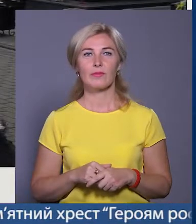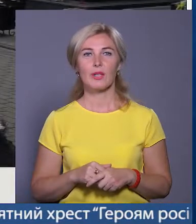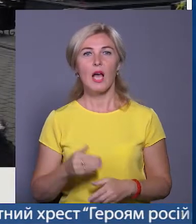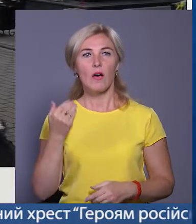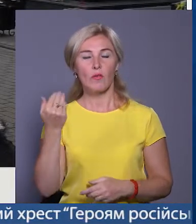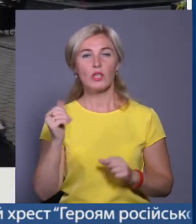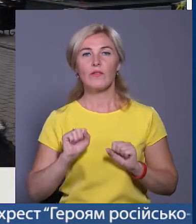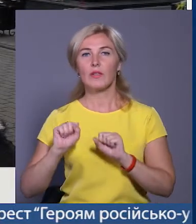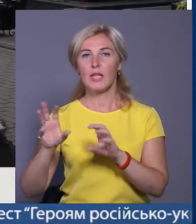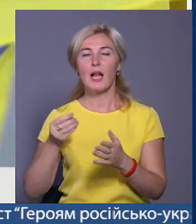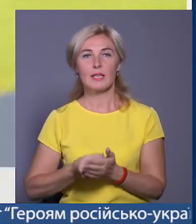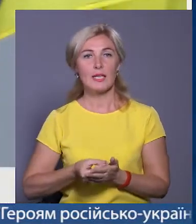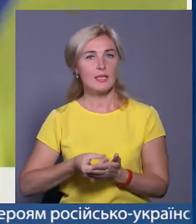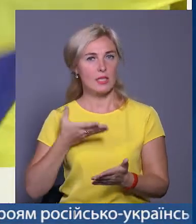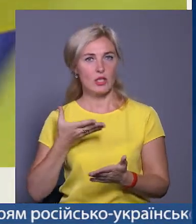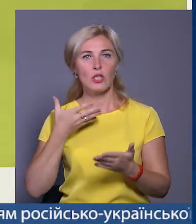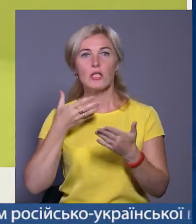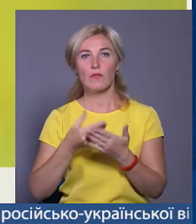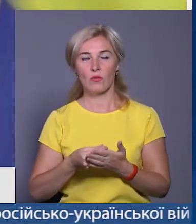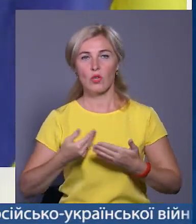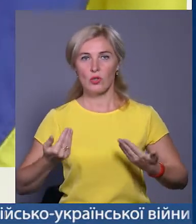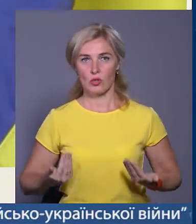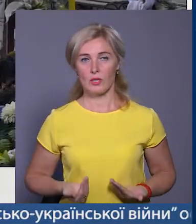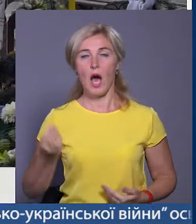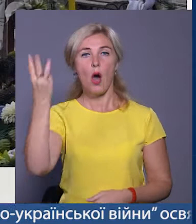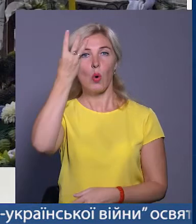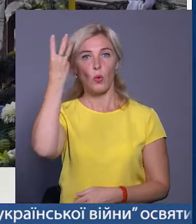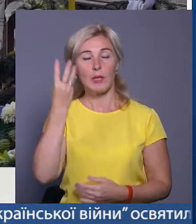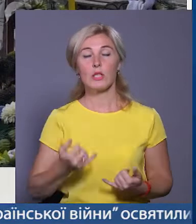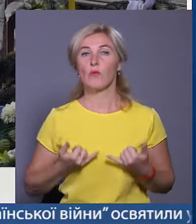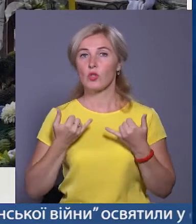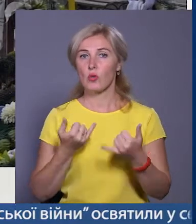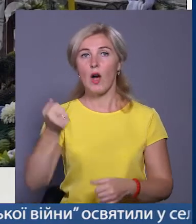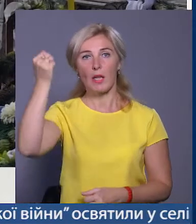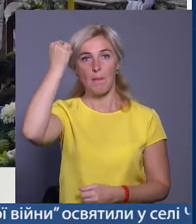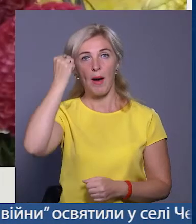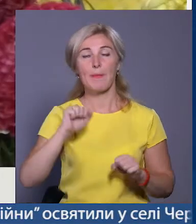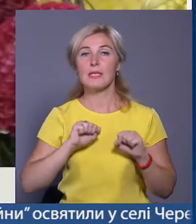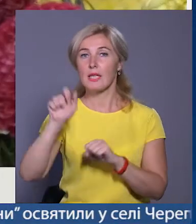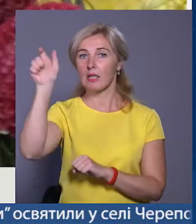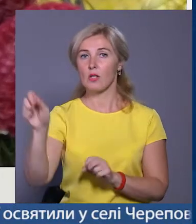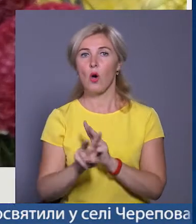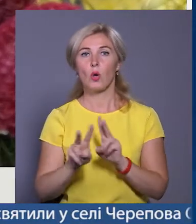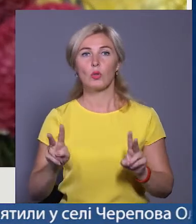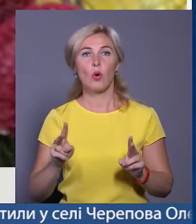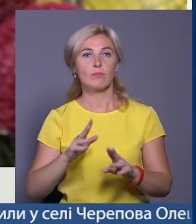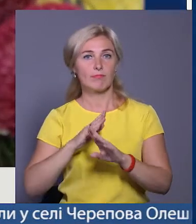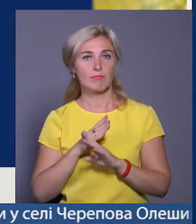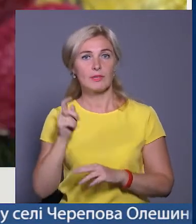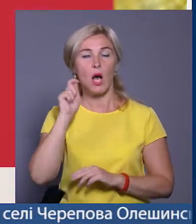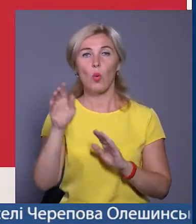Вони віддали найцінніше – власне життя. У Хмельницькому вшанували пам'ять захисників, які загинули за